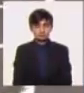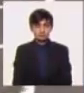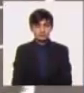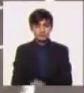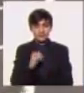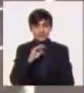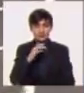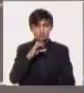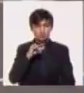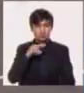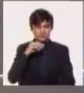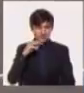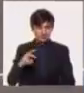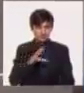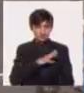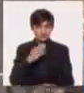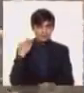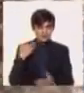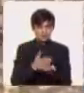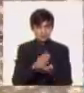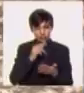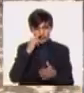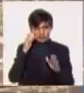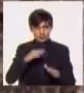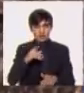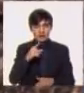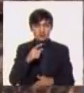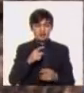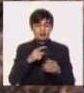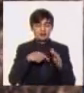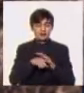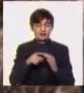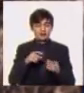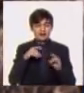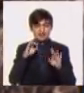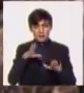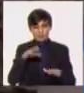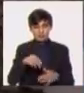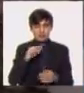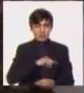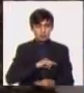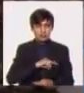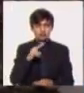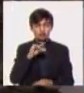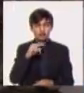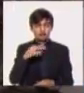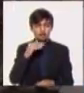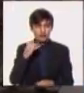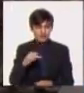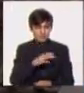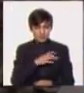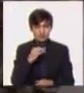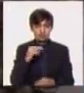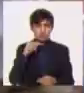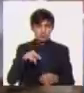Ел-Султан Шералы запастағы ефрейтор. Ол бұған дейін Шымкенттегі мейрамханалардың бірінде диджей болып жұмыс істеген. Ал қазір елдегі төтенше жағдай режиміне